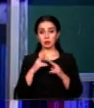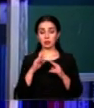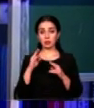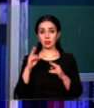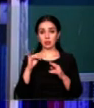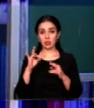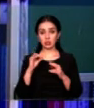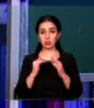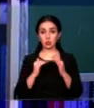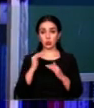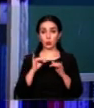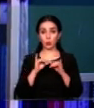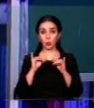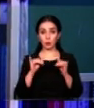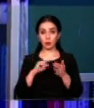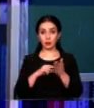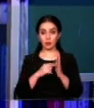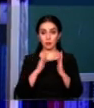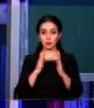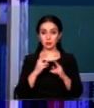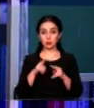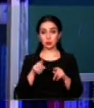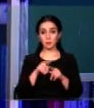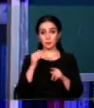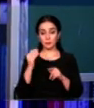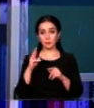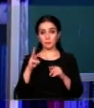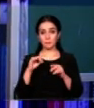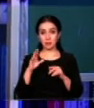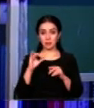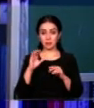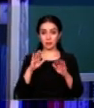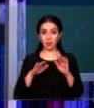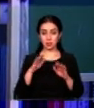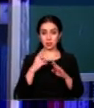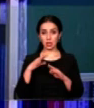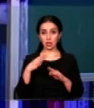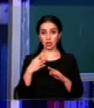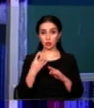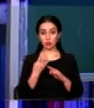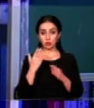darajasiga ko'paytiramiz. Monomerning massasi 54 chiqdi.